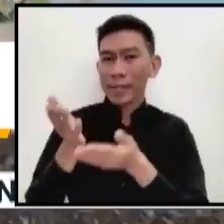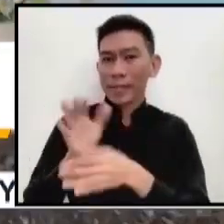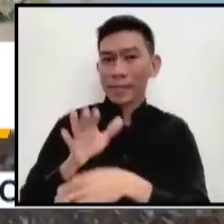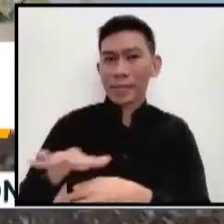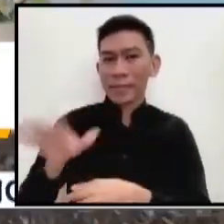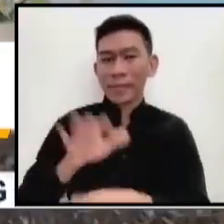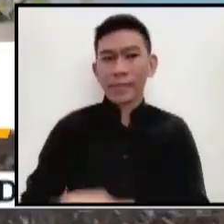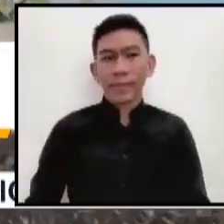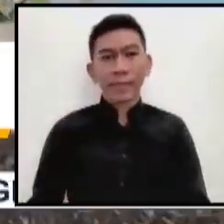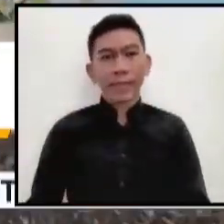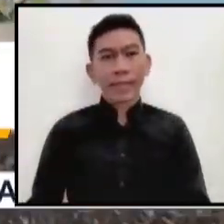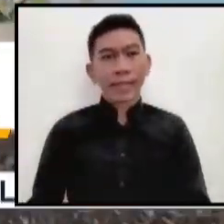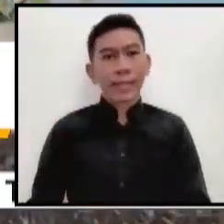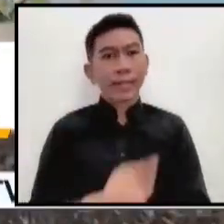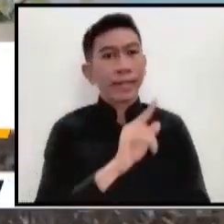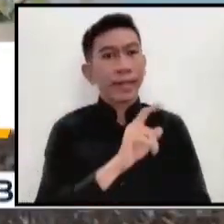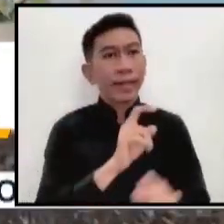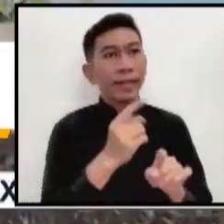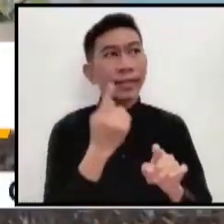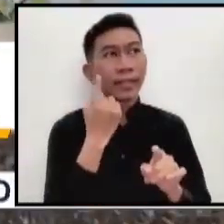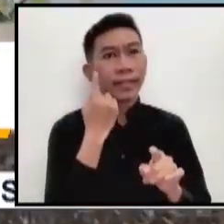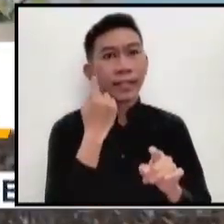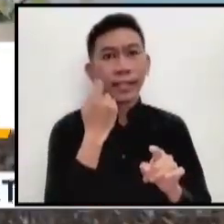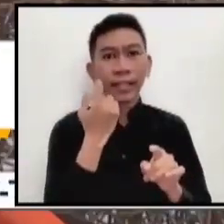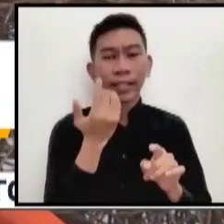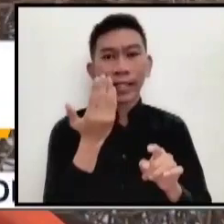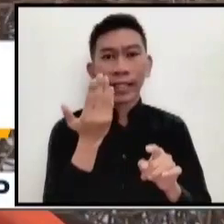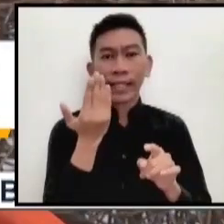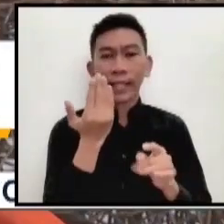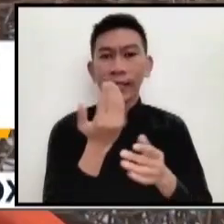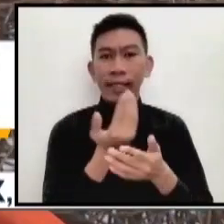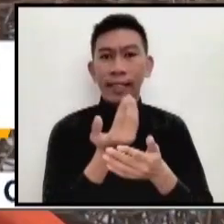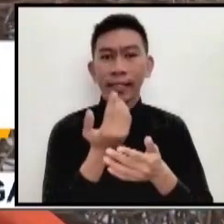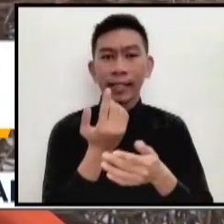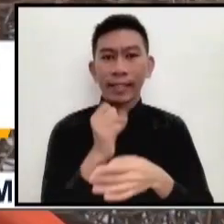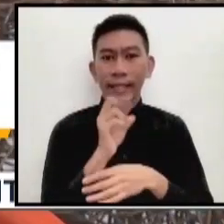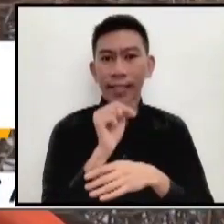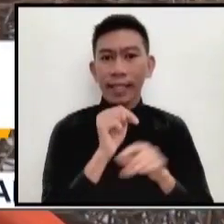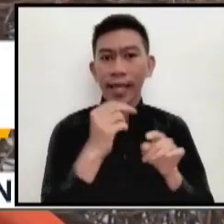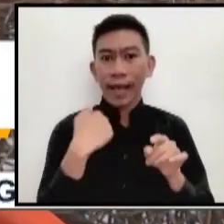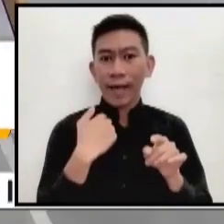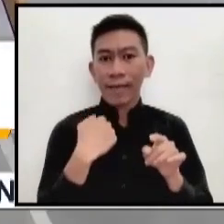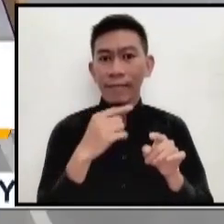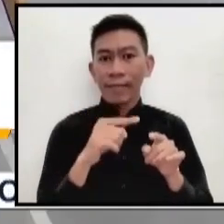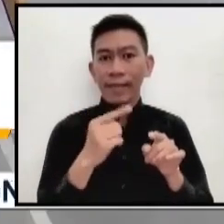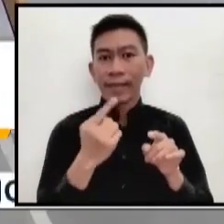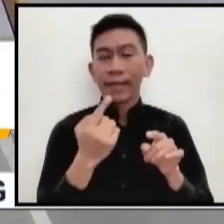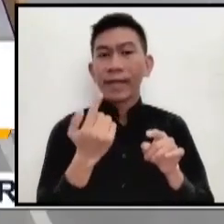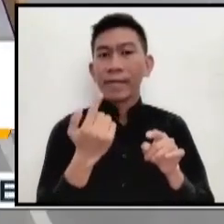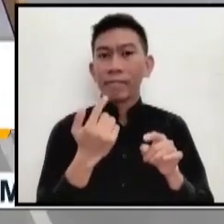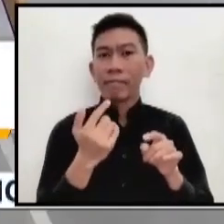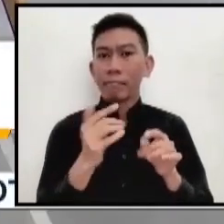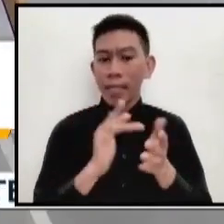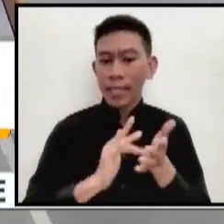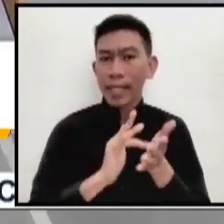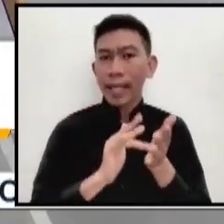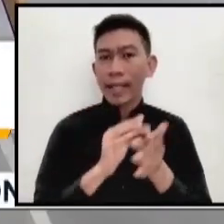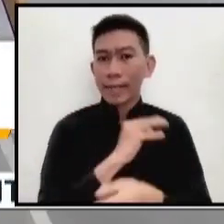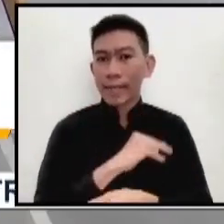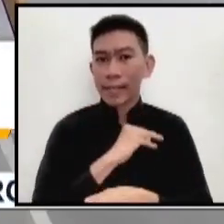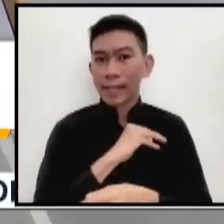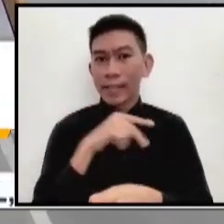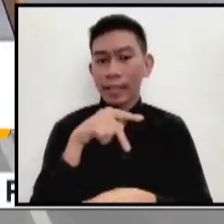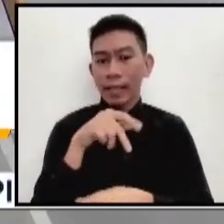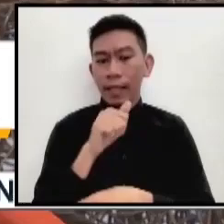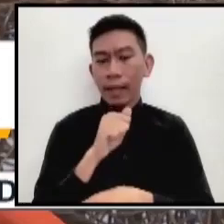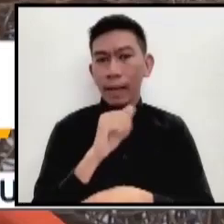parang grand medical mission. Yes. Ang PMCC, mm-hmm. Fort Watch, sa Paco, Maynila. Maraming nyo bang ikwento sa amin to? Yeah. Alam